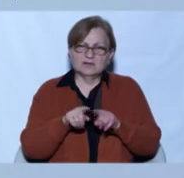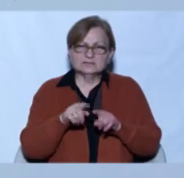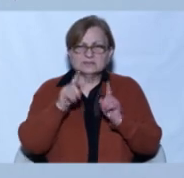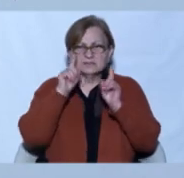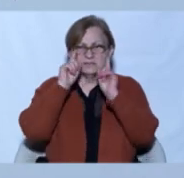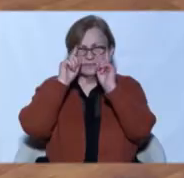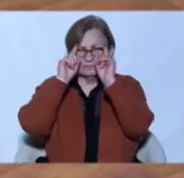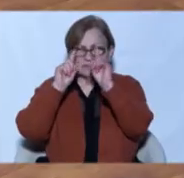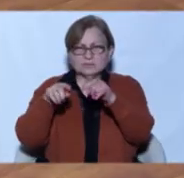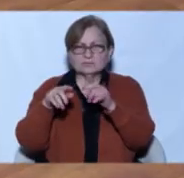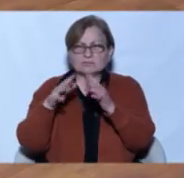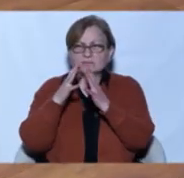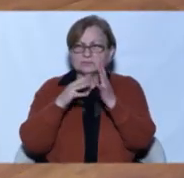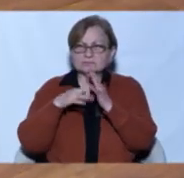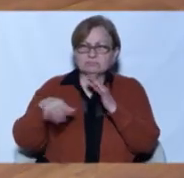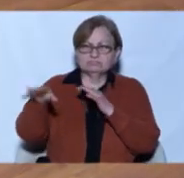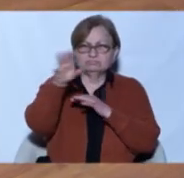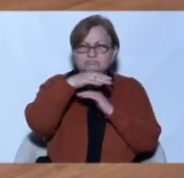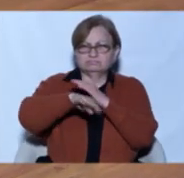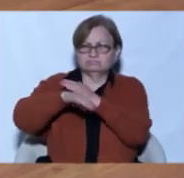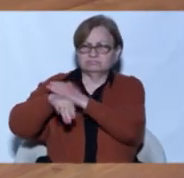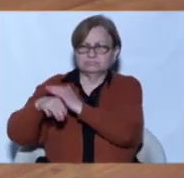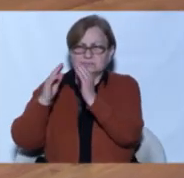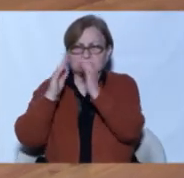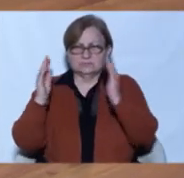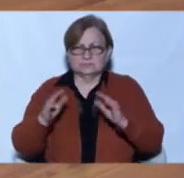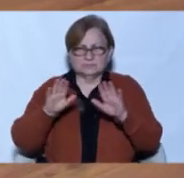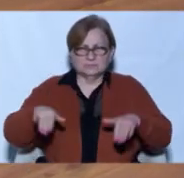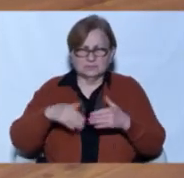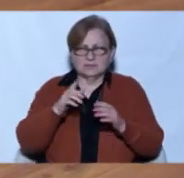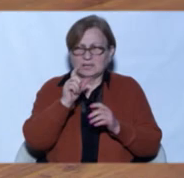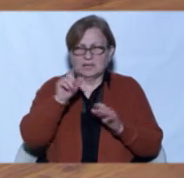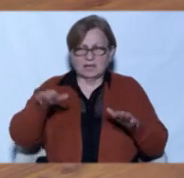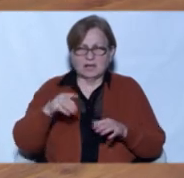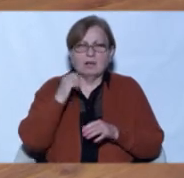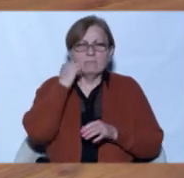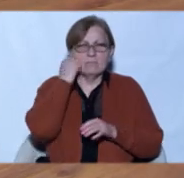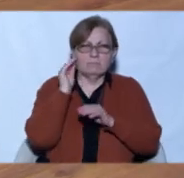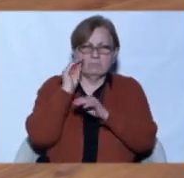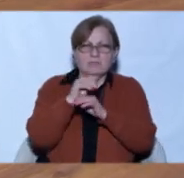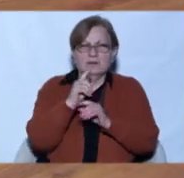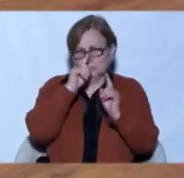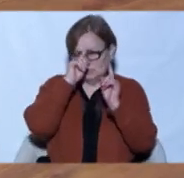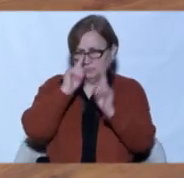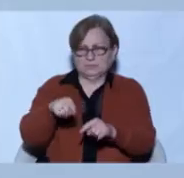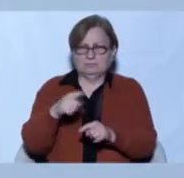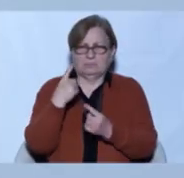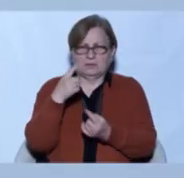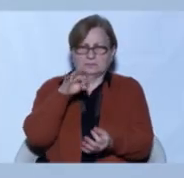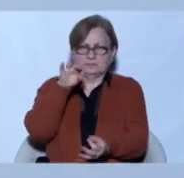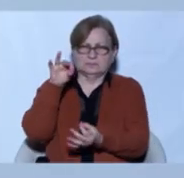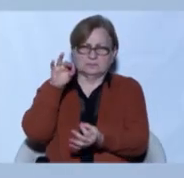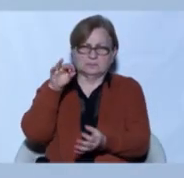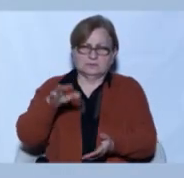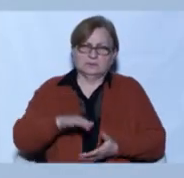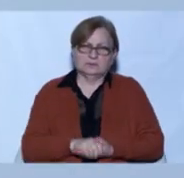მიტოვებულ სოფელში მიატოვეს ბებო. ეს სიტყვა მიტოვება რაღაც ტკივილს იტევს თითქოს და